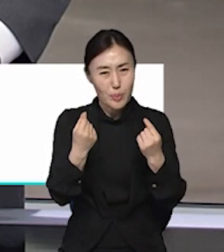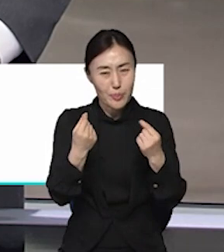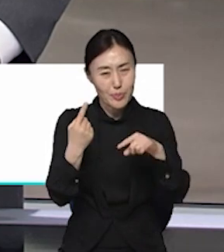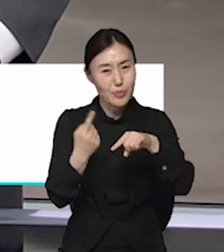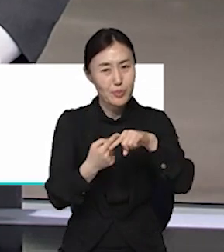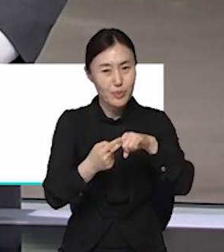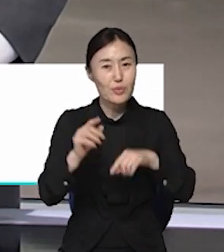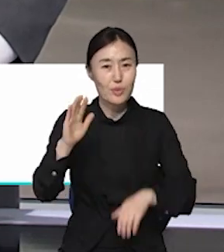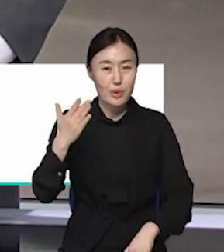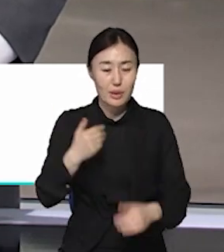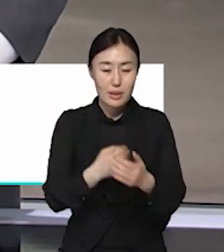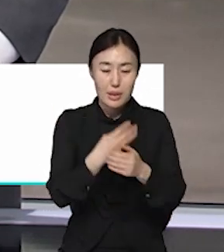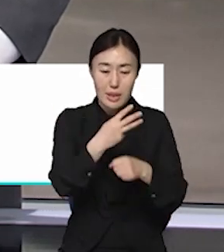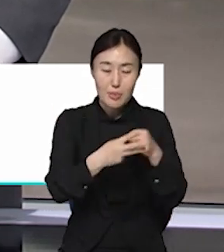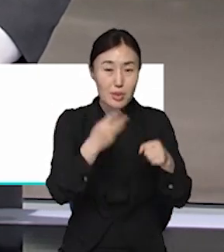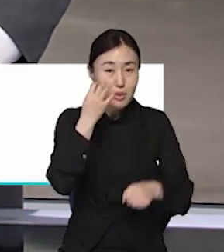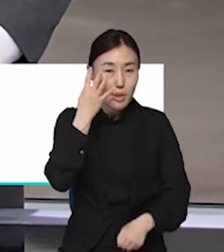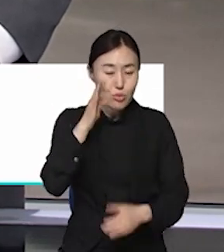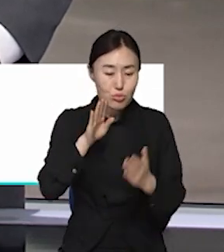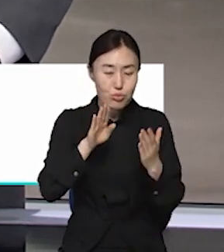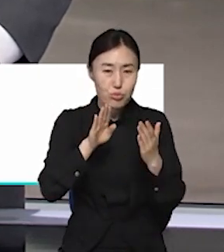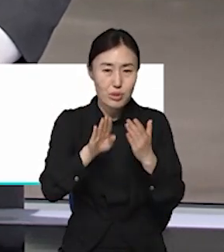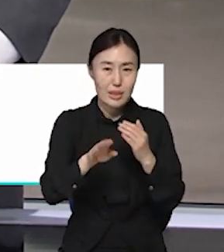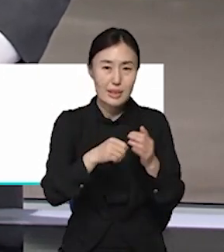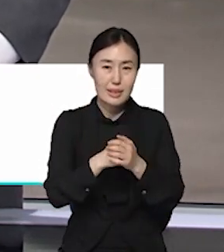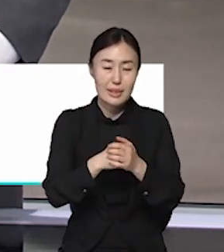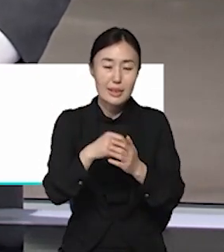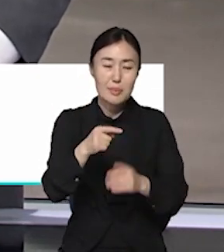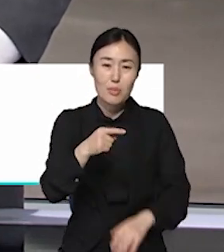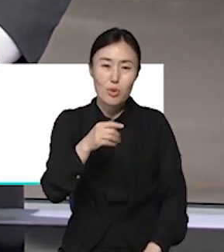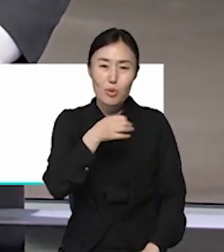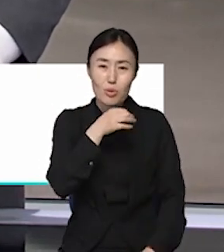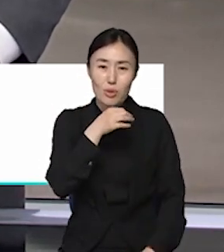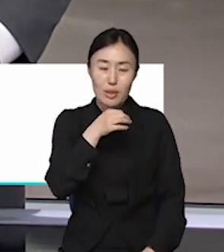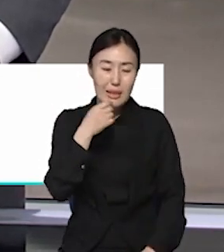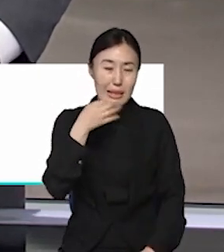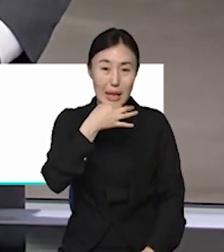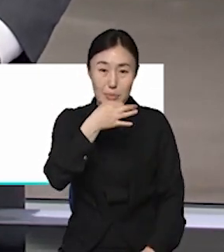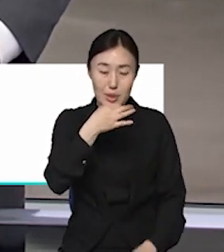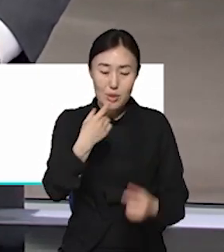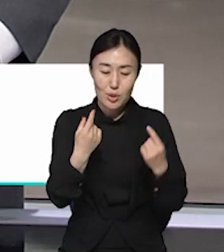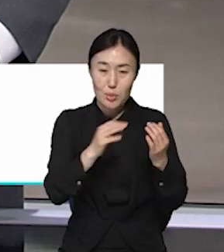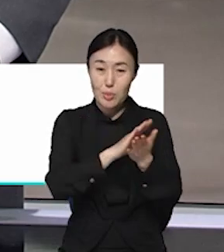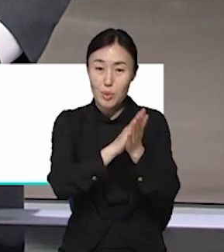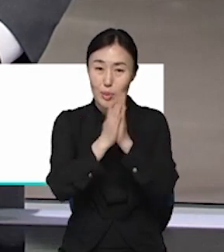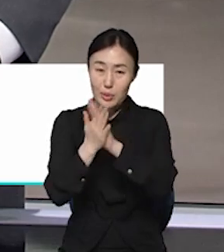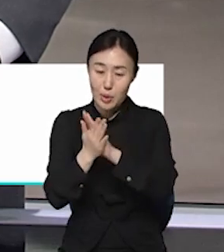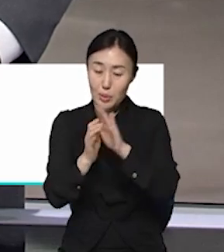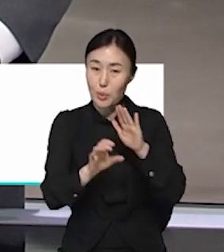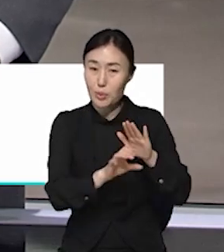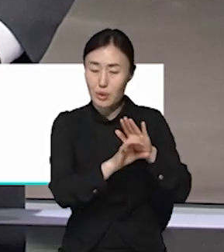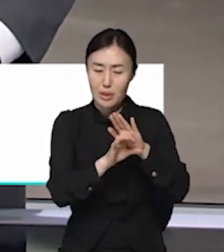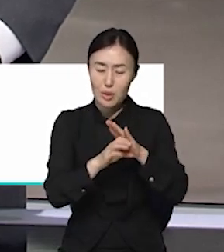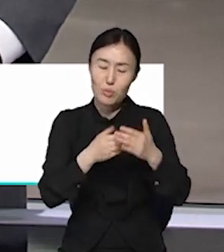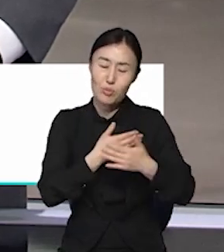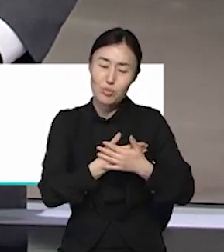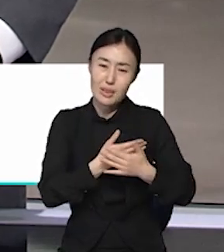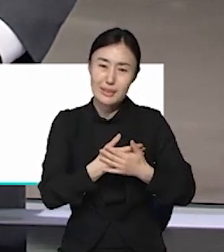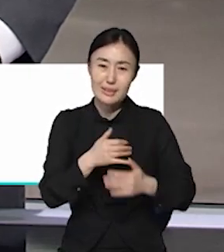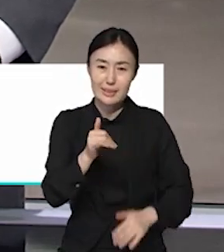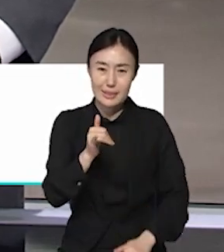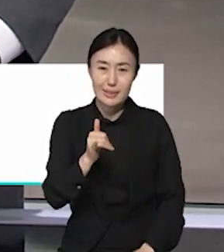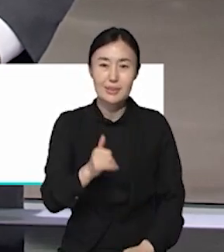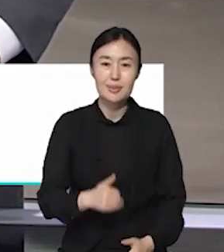건데요. 3년 4개월 만에 엔데믹 선언에 대부분의 시민들은 반기는 분위기지만 불안감도 여전합니다. 정의진